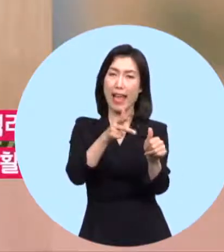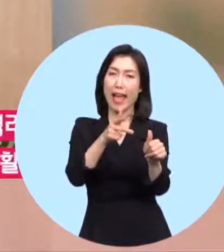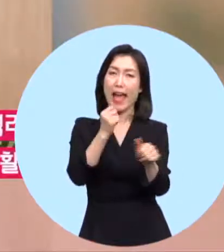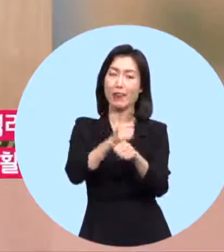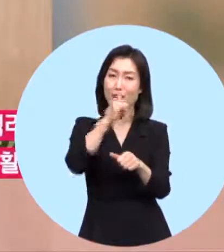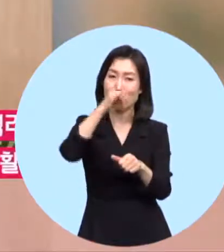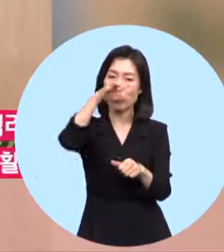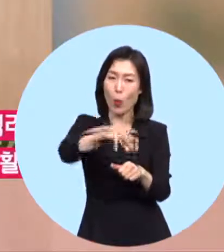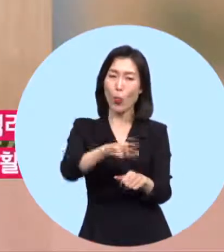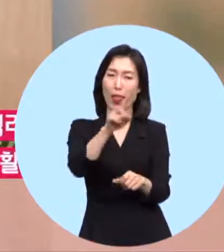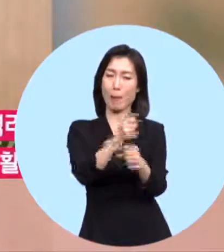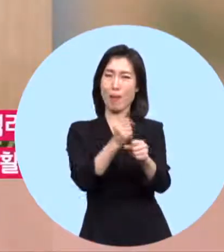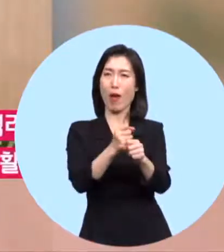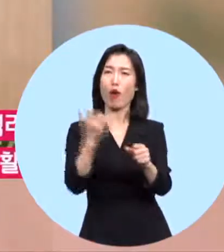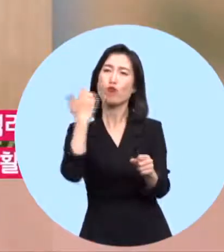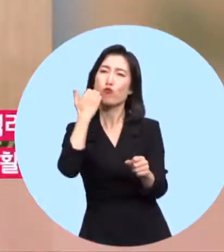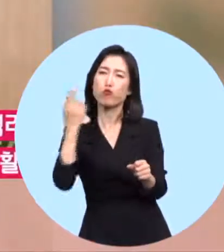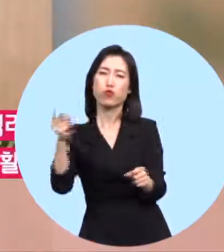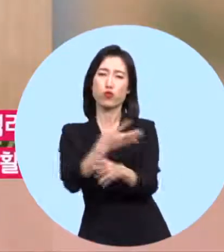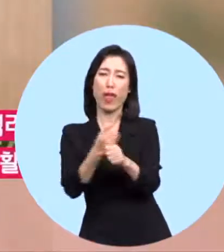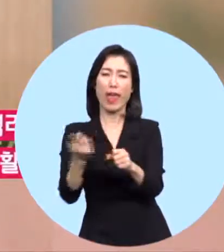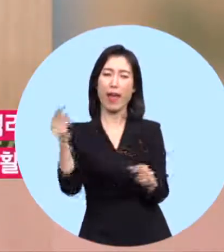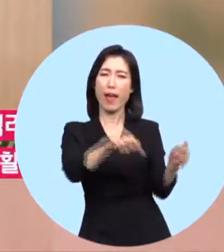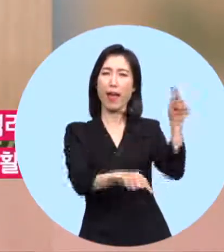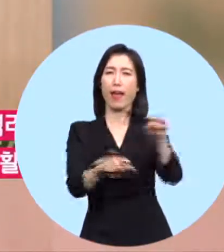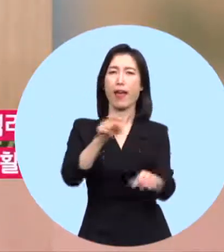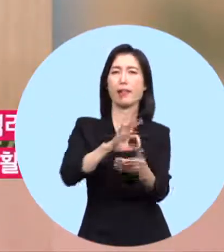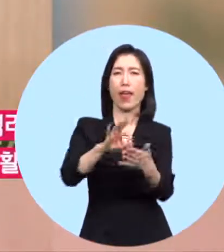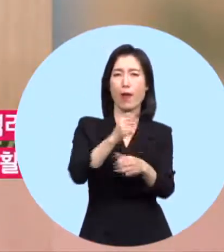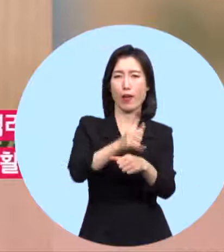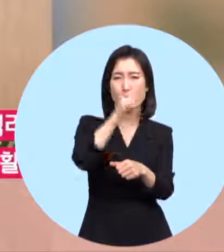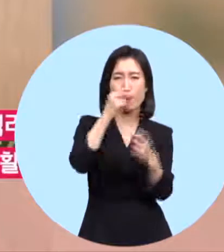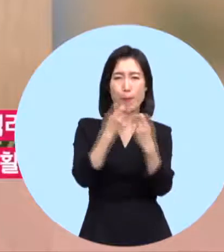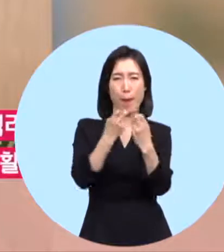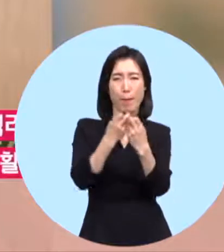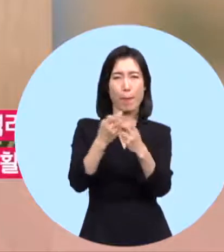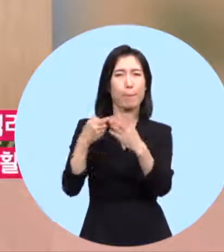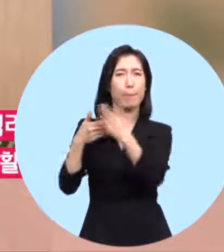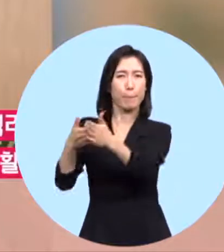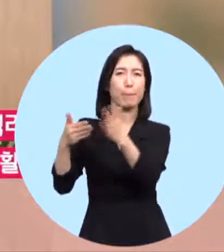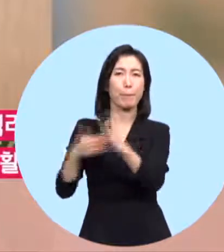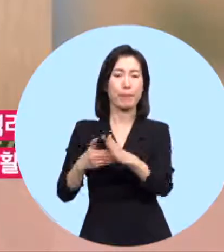제약소를 설치하여 활용했으면 좋겠다는 바람을 가져보게 되었습니다.